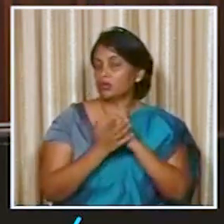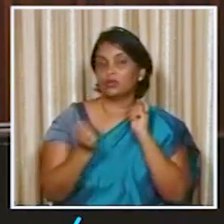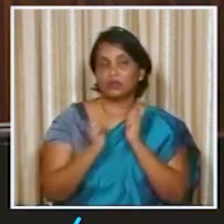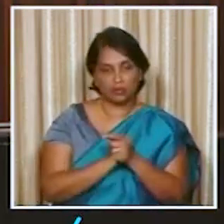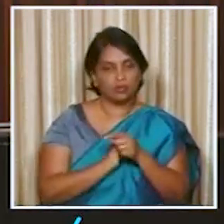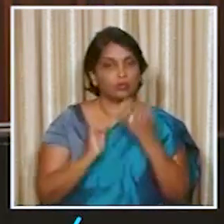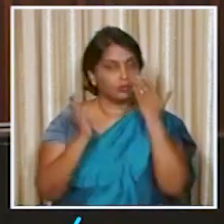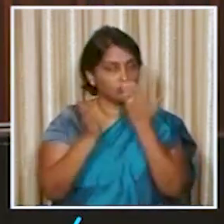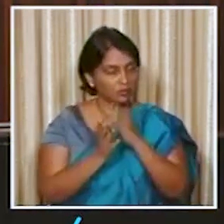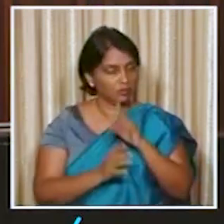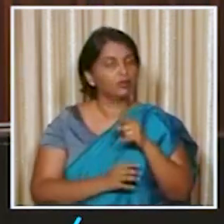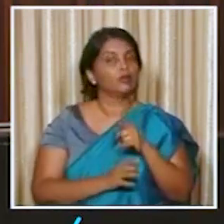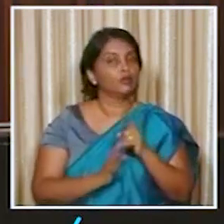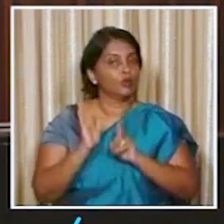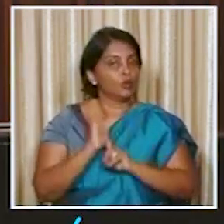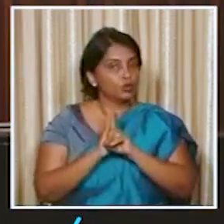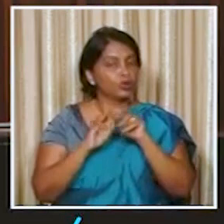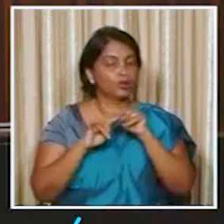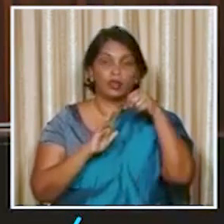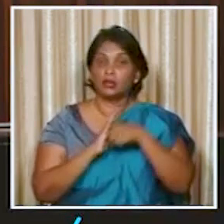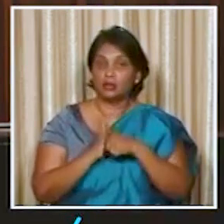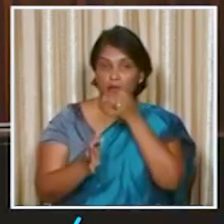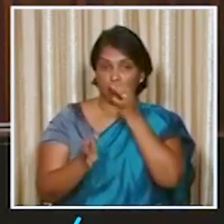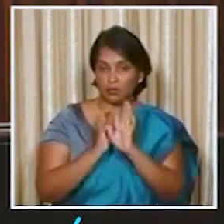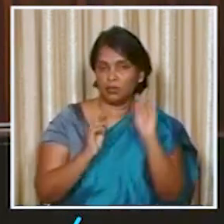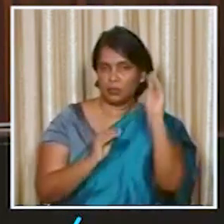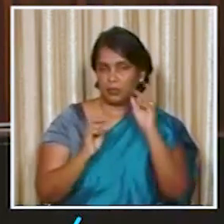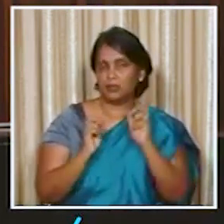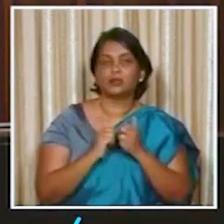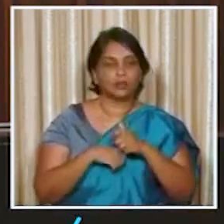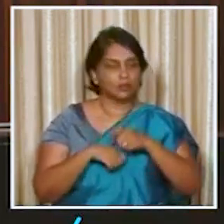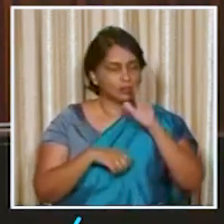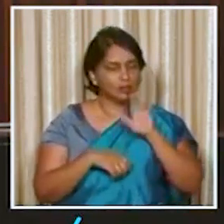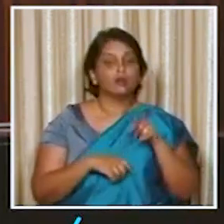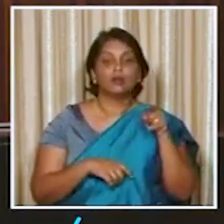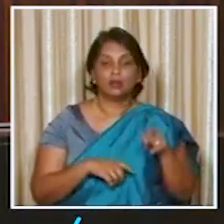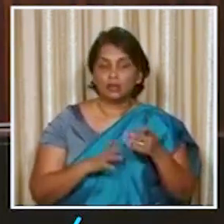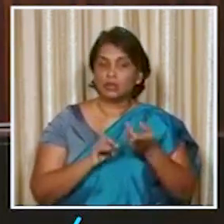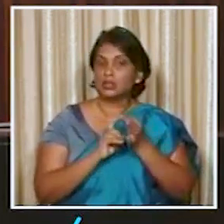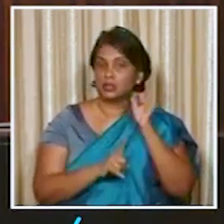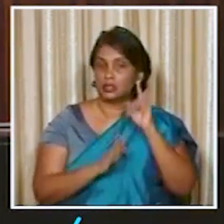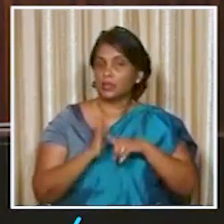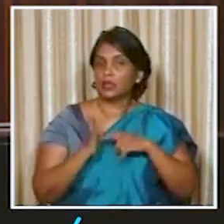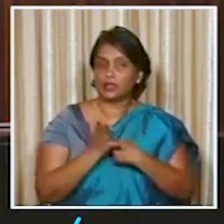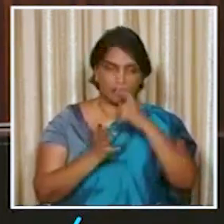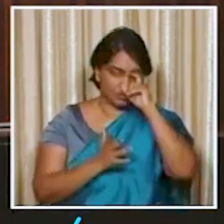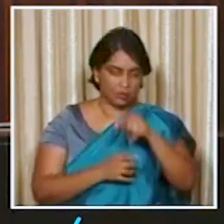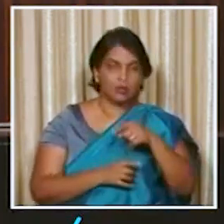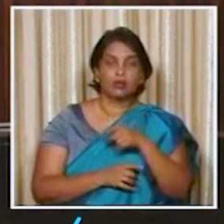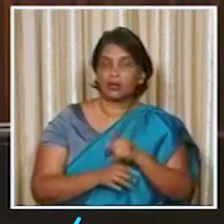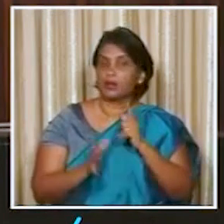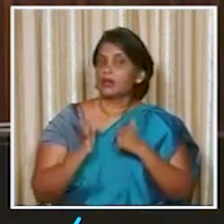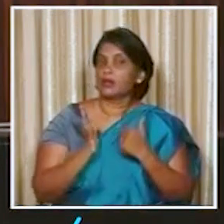සංශෝධන ඉදිරිපත් කරන ලද්දේ උතුරු මෙන්ම දකුණ ගිනි ගැනීමට ඉතා ආසන්නව තිබූ අවස්ථාවකයි එවකට ජනාධිපති ඒරාජ ආවදන මැතිතුමා මේකේ